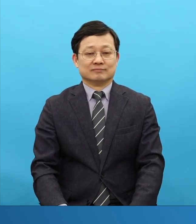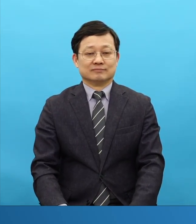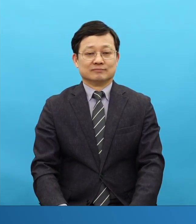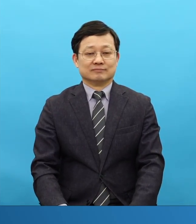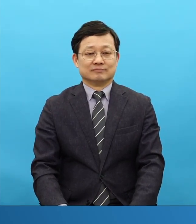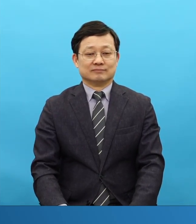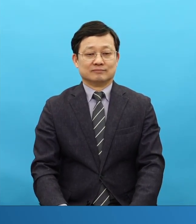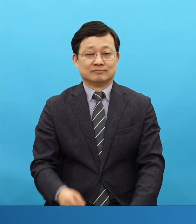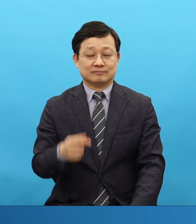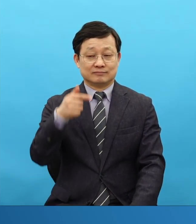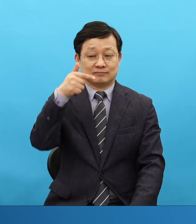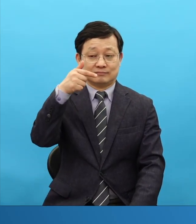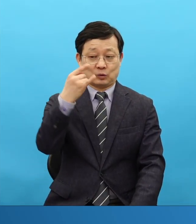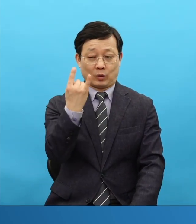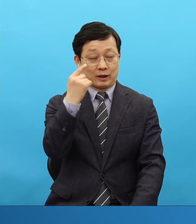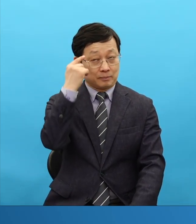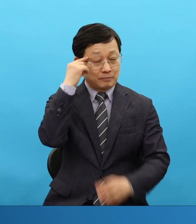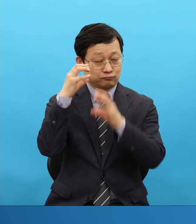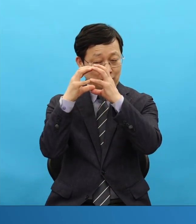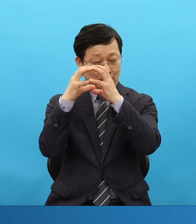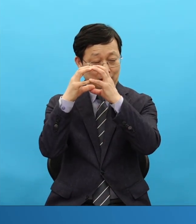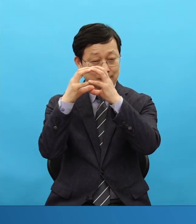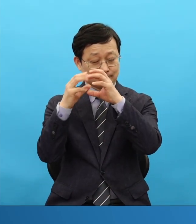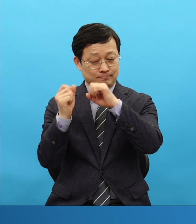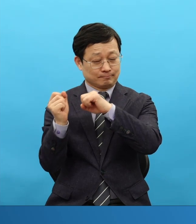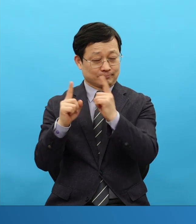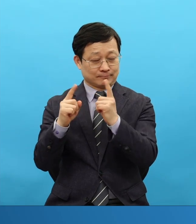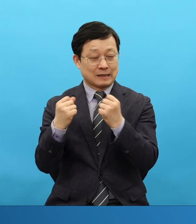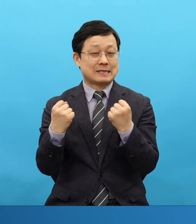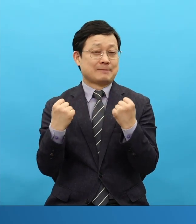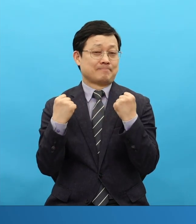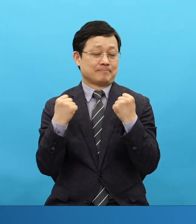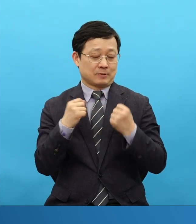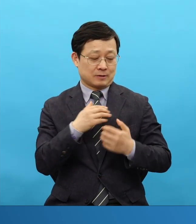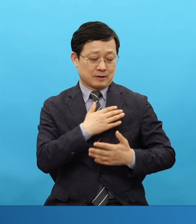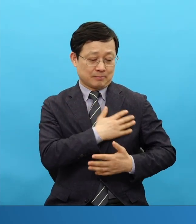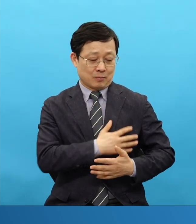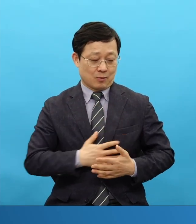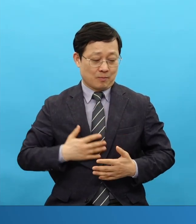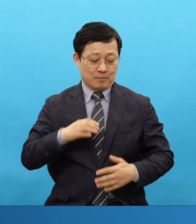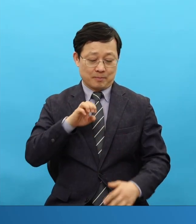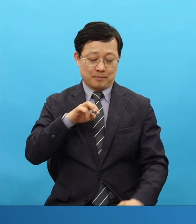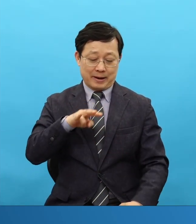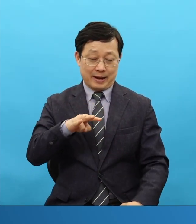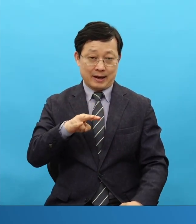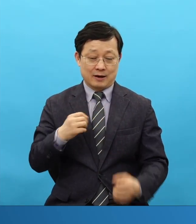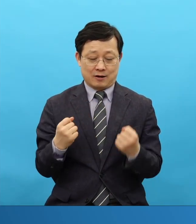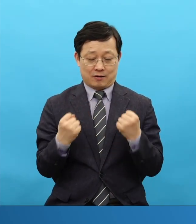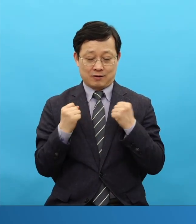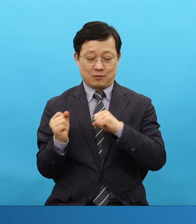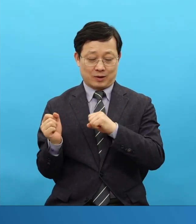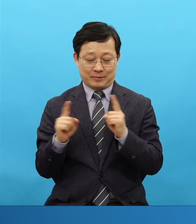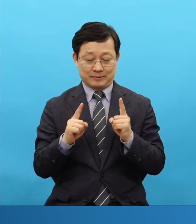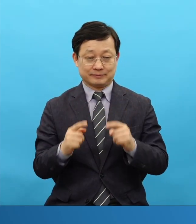뇌가 살아나거죠. And this is an aspect where your brain comes alive. 폐도 살아나고 이렇게 하죠. Your lungs will come alive.